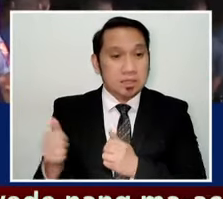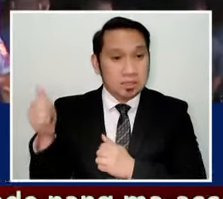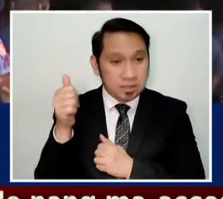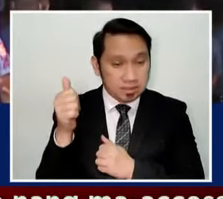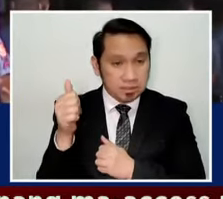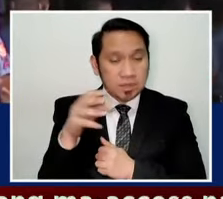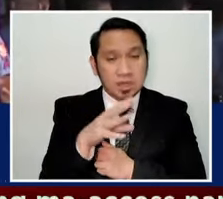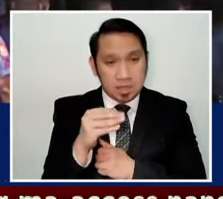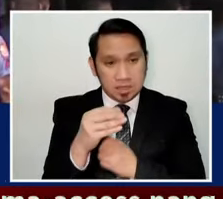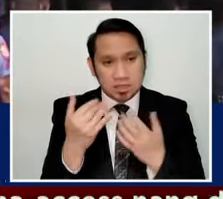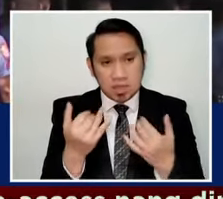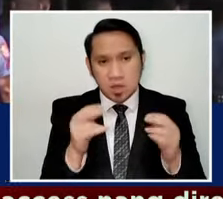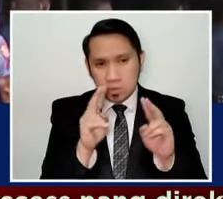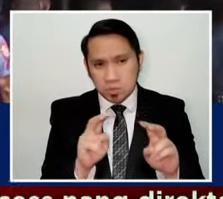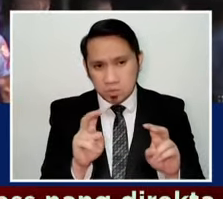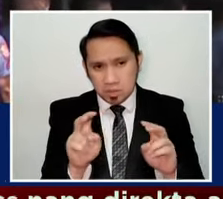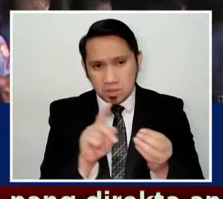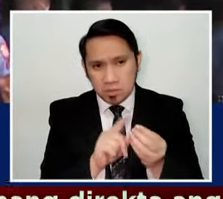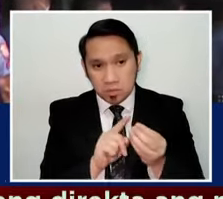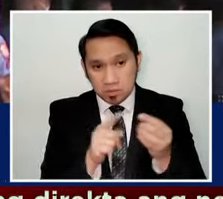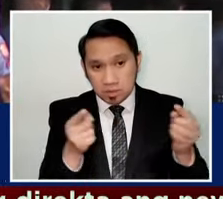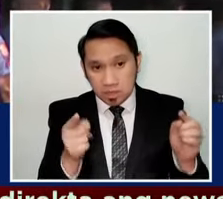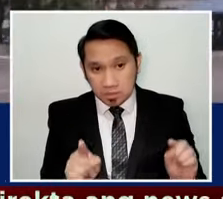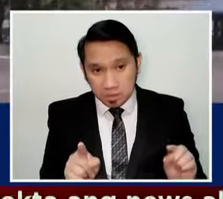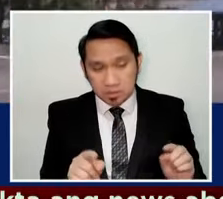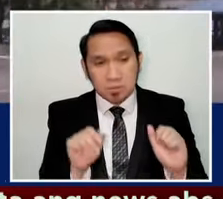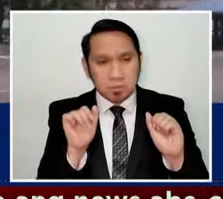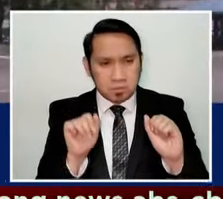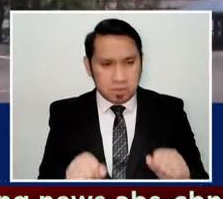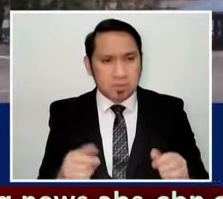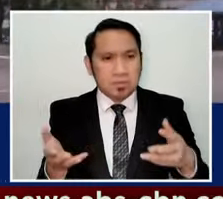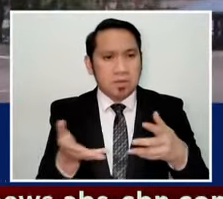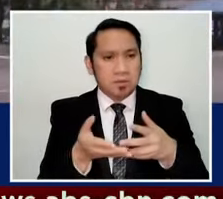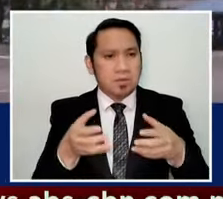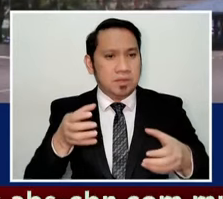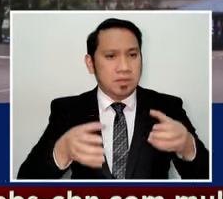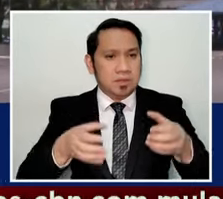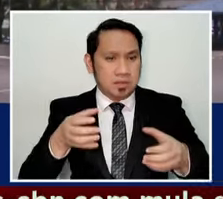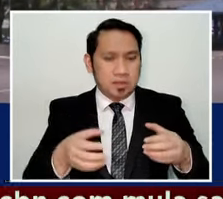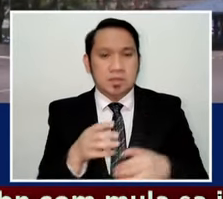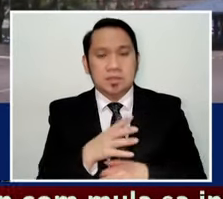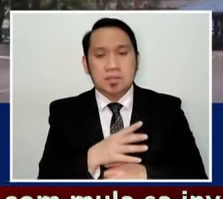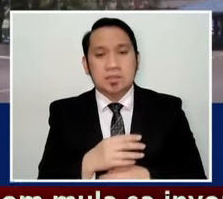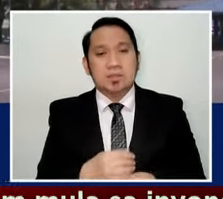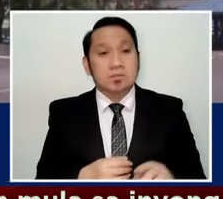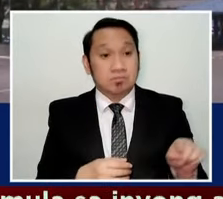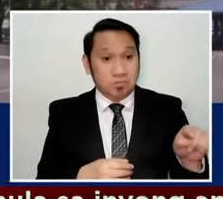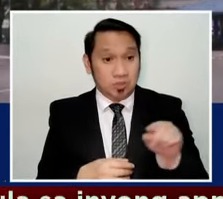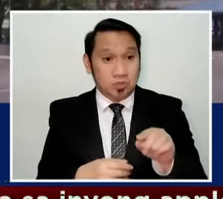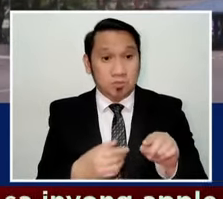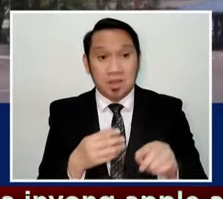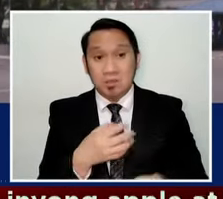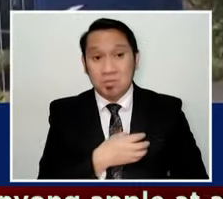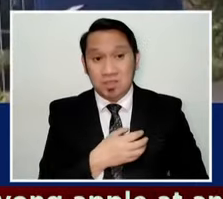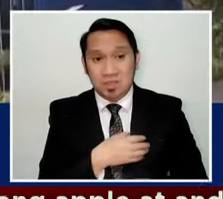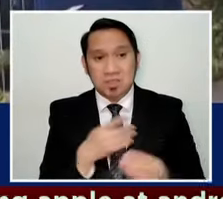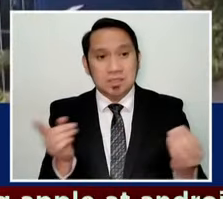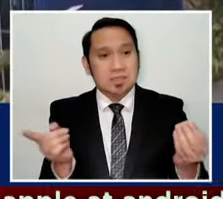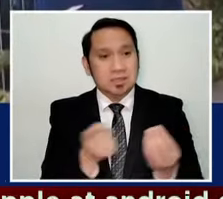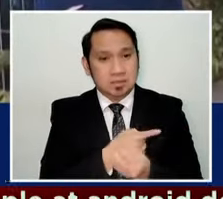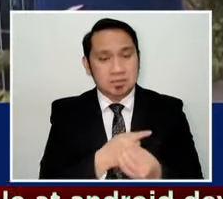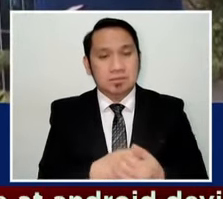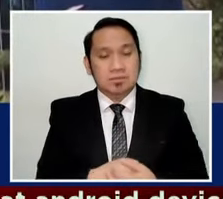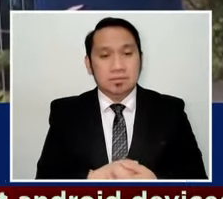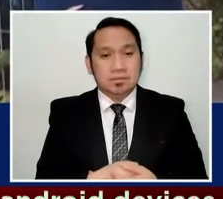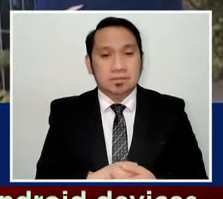inimbestigan pa ang naturang insidente. Posibleng maharap sa kasong administratibo at kriminal ang mga sinibak sa pwesto na